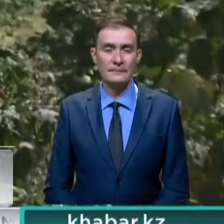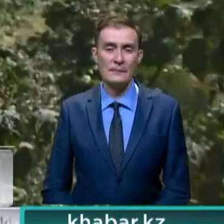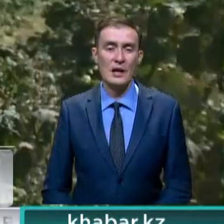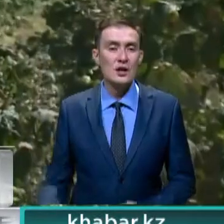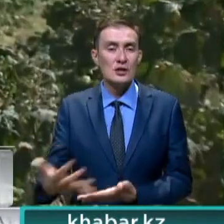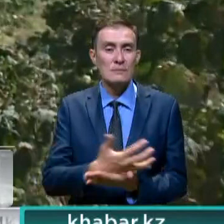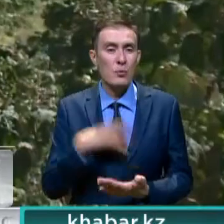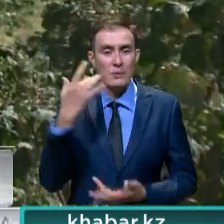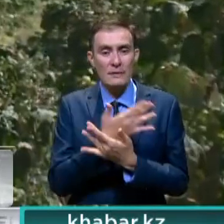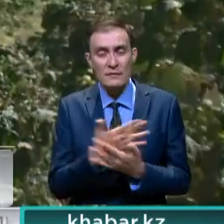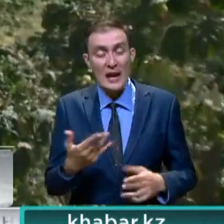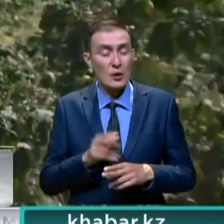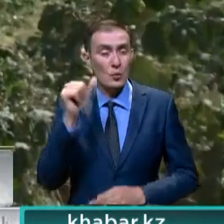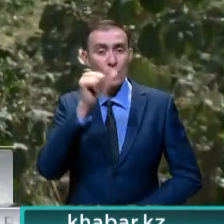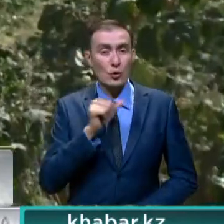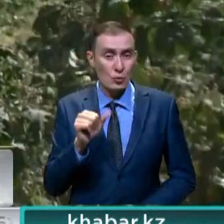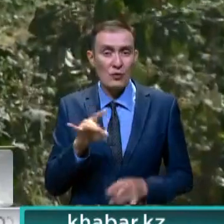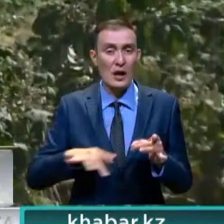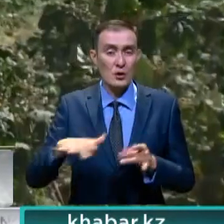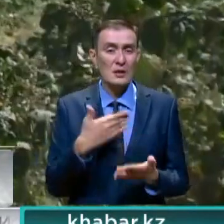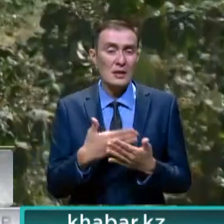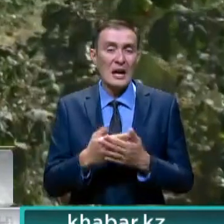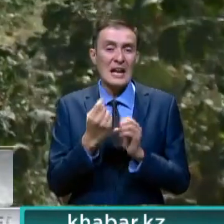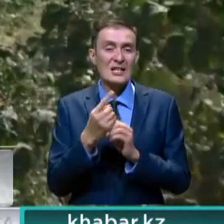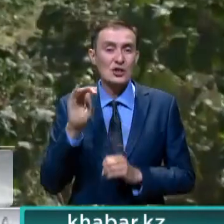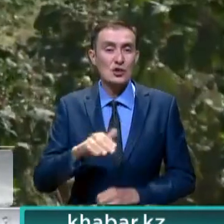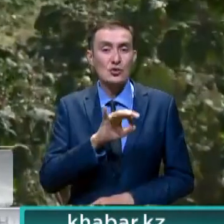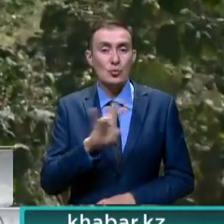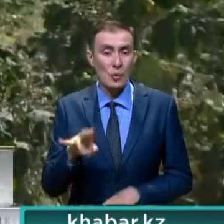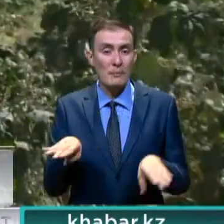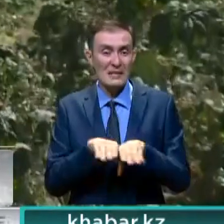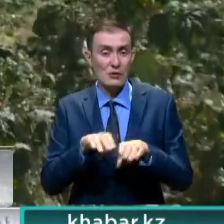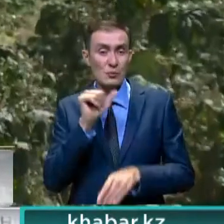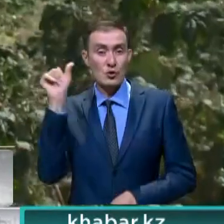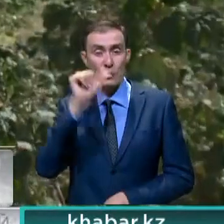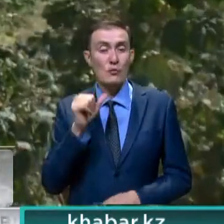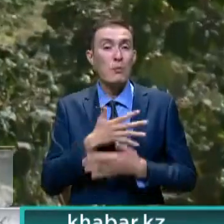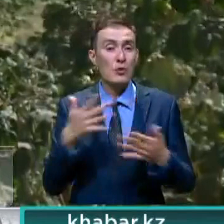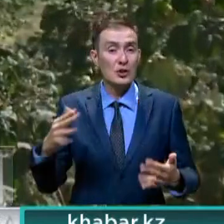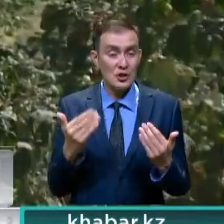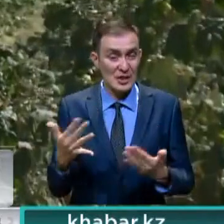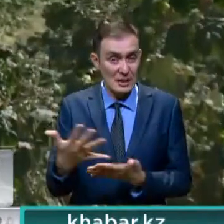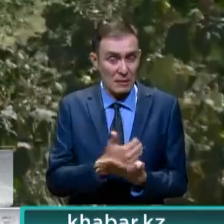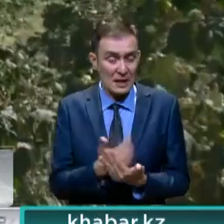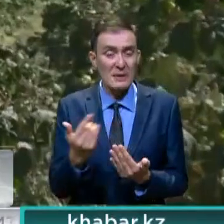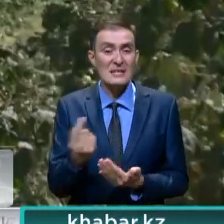Сбор плодоовощной продукции в этом году в целом по району составляет 11 тысяч тонн. По сравнению с прошлым годом это больше. Кроме того,